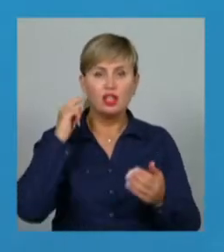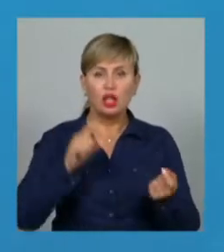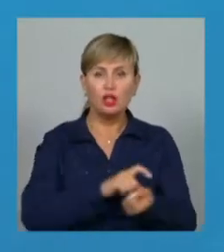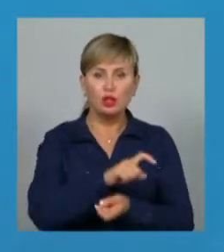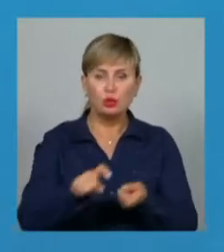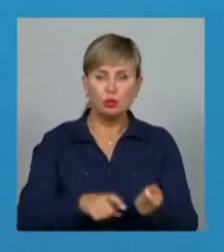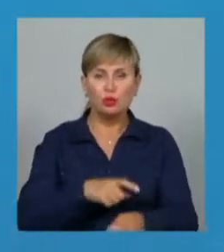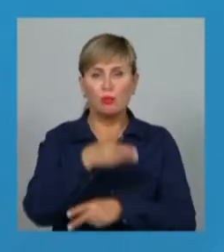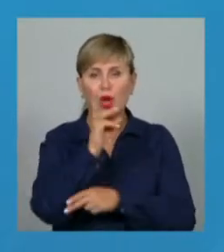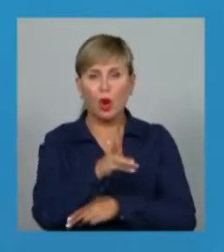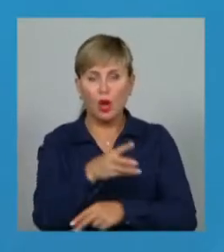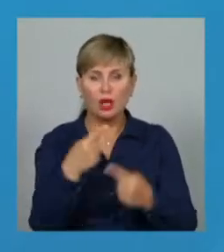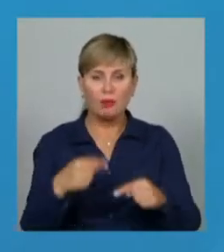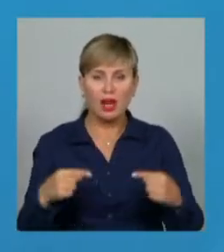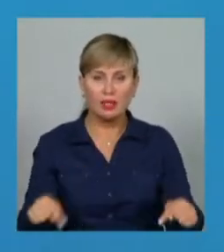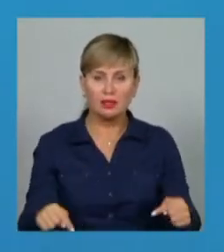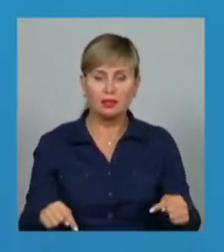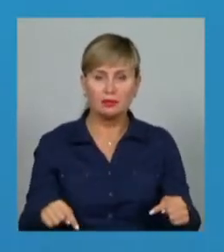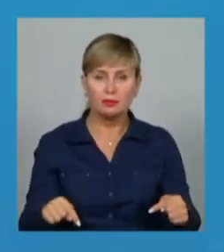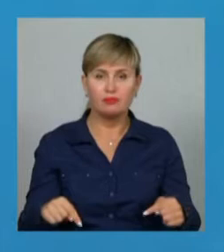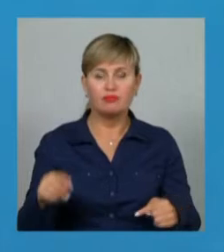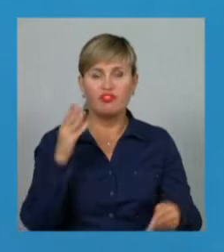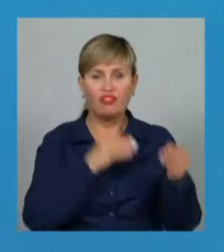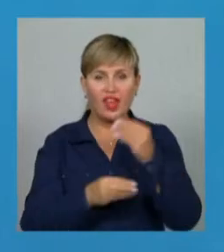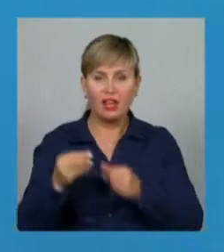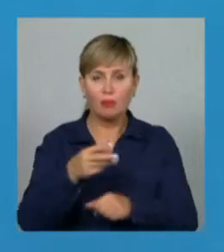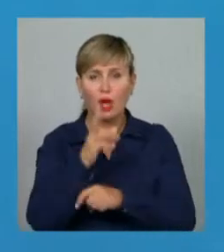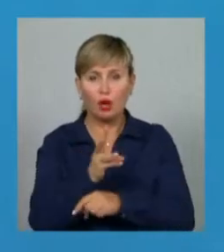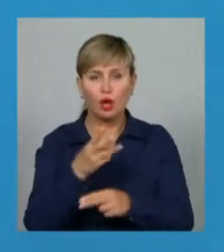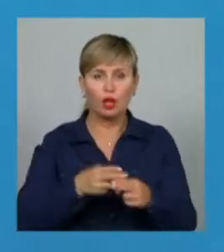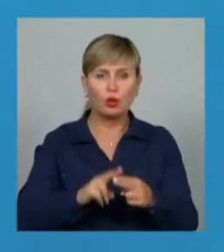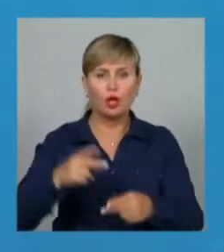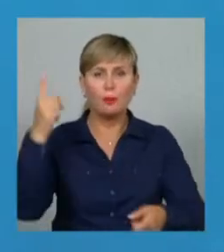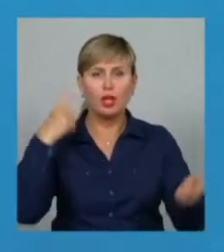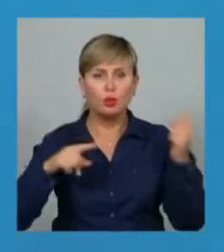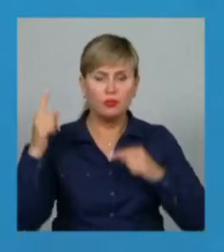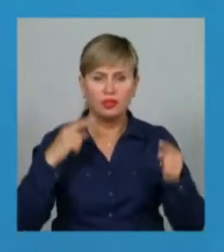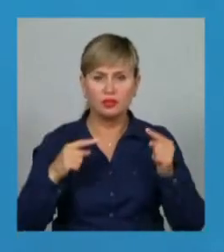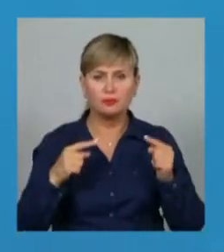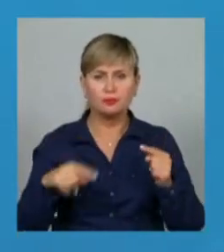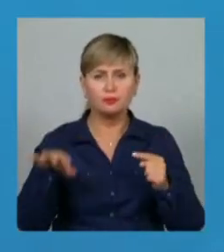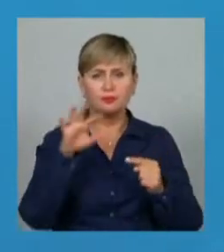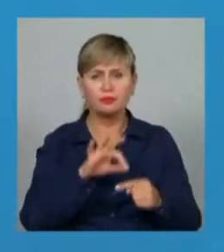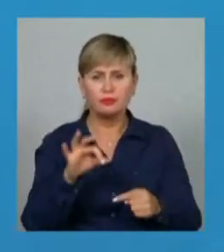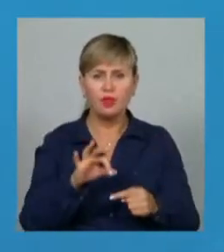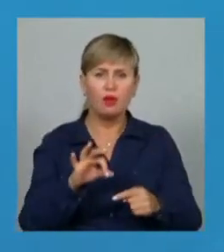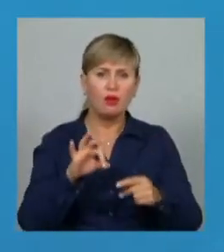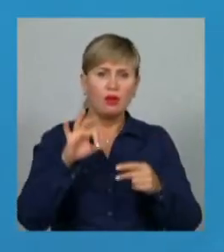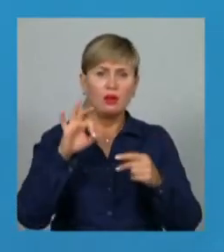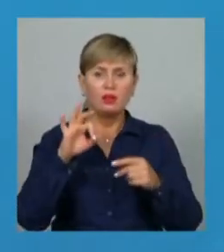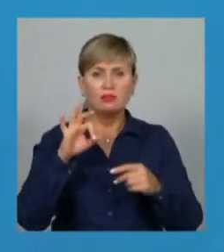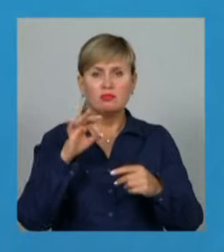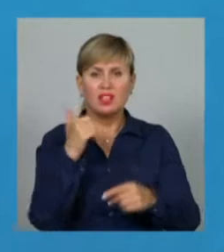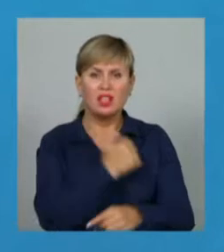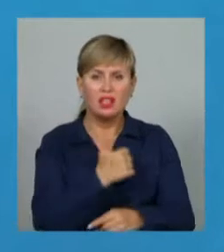всяким роликам, всяким фейковым роликам, которые придумывают антивакцеры, не спят они,